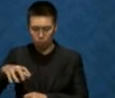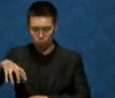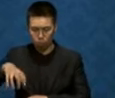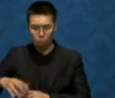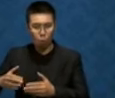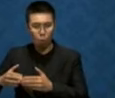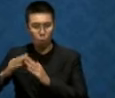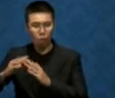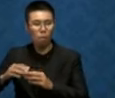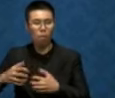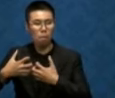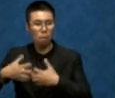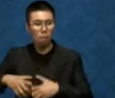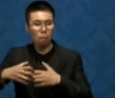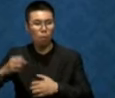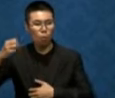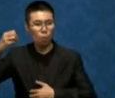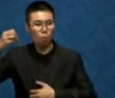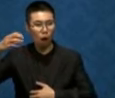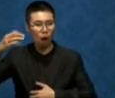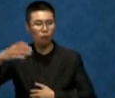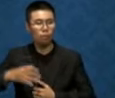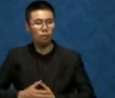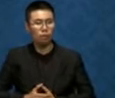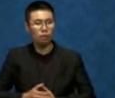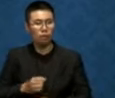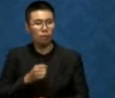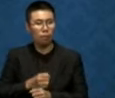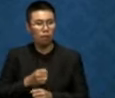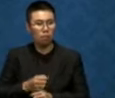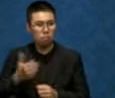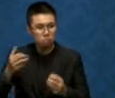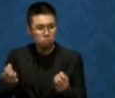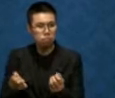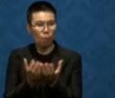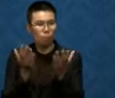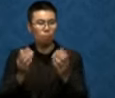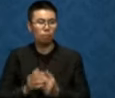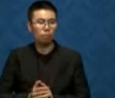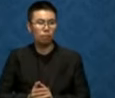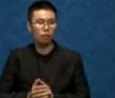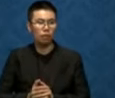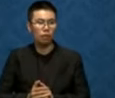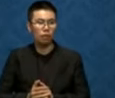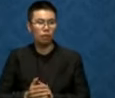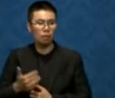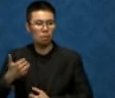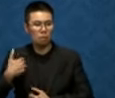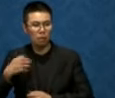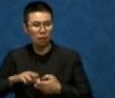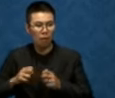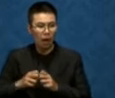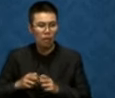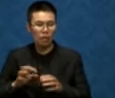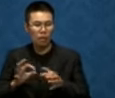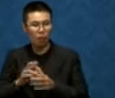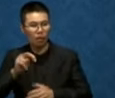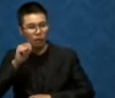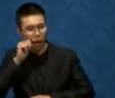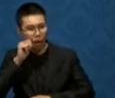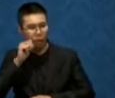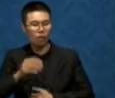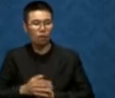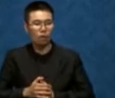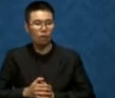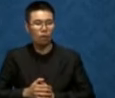มากมายนะครับที่ก่อให้เกิดปัญหามลพิษนะครับปัญหาการแย่งชิงน้ำนะครับนอกจากในประเทศไทย